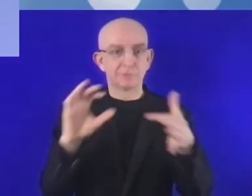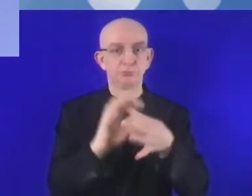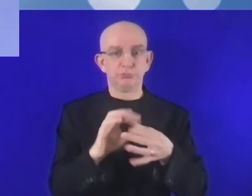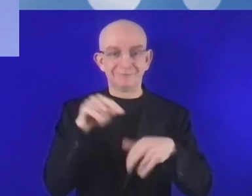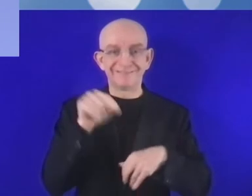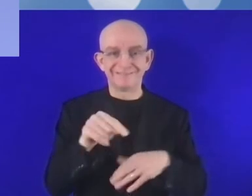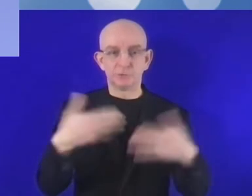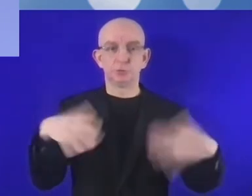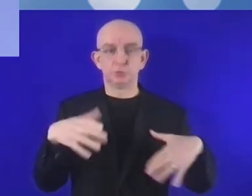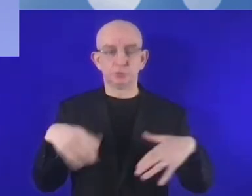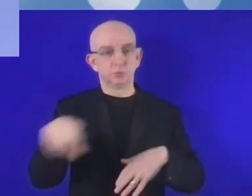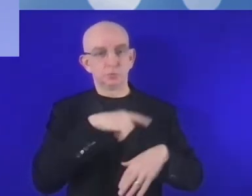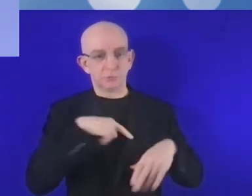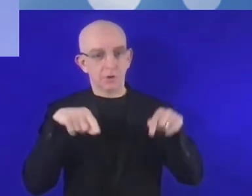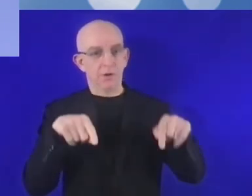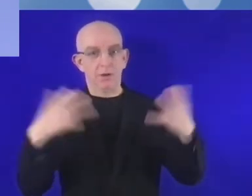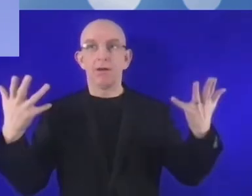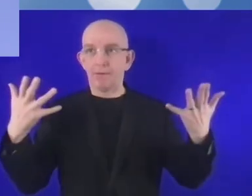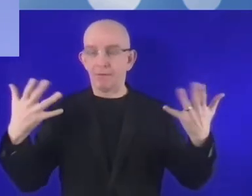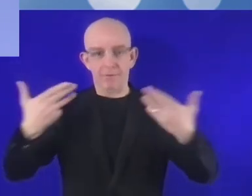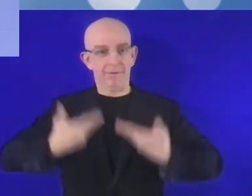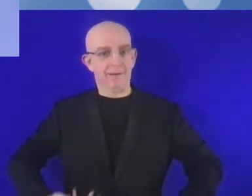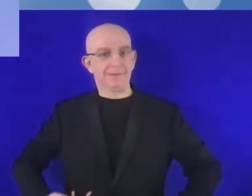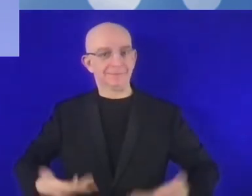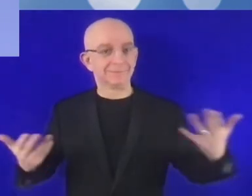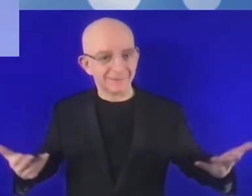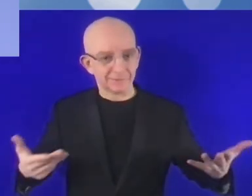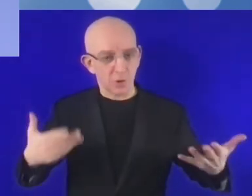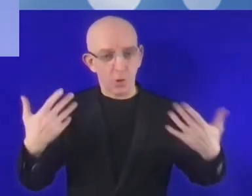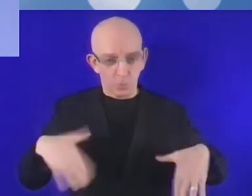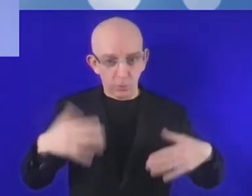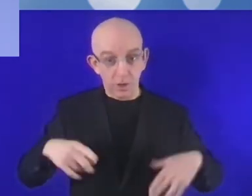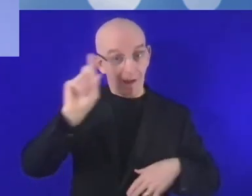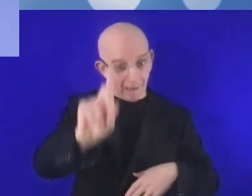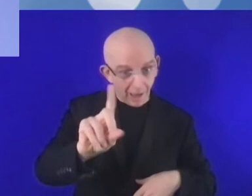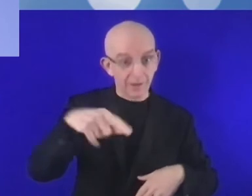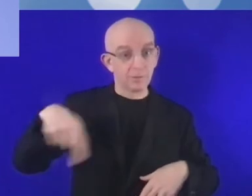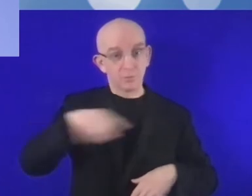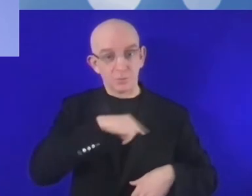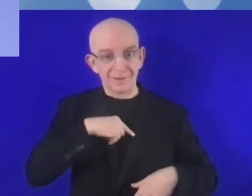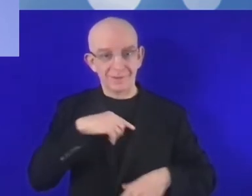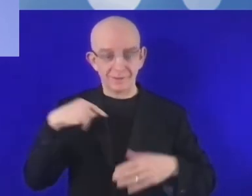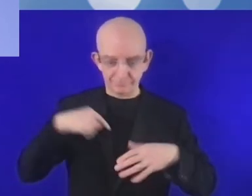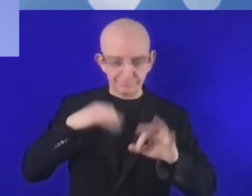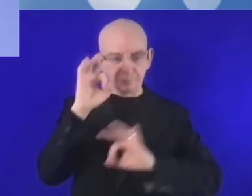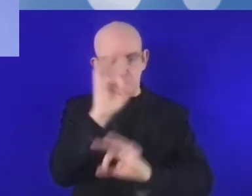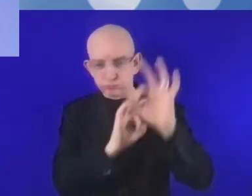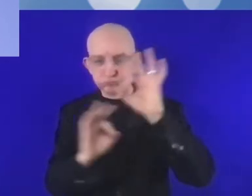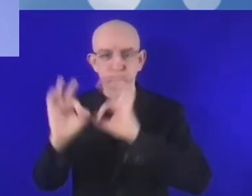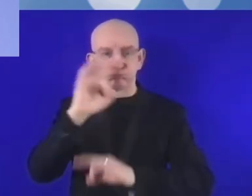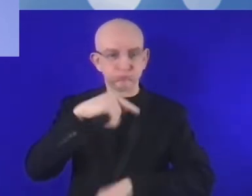الجديدة. والخلايا هي المكونات لنا أنفسنا. بلايين من الخلايا تموت بشكل